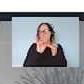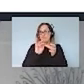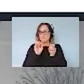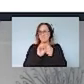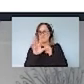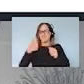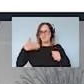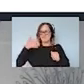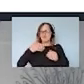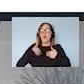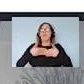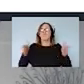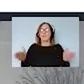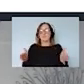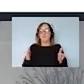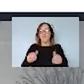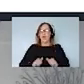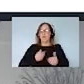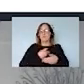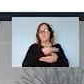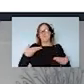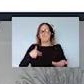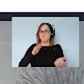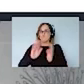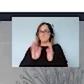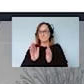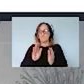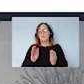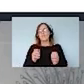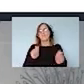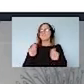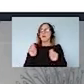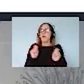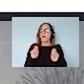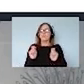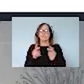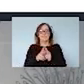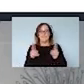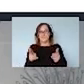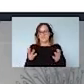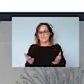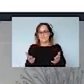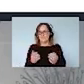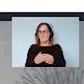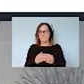dotyczący otwartości i o tym, żebyśmy w ogóle o siebie dbali i pamiętali też w czasie wakacji,